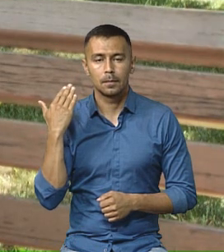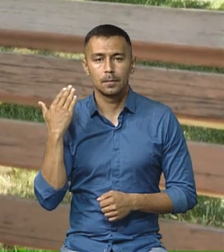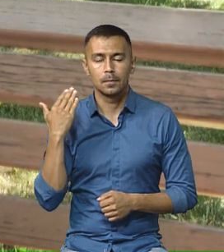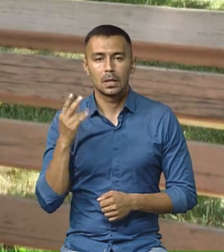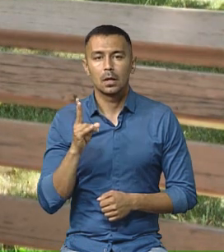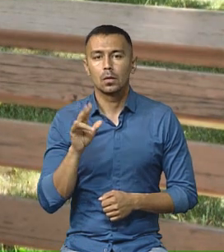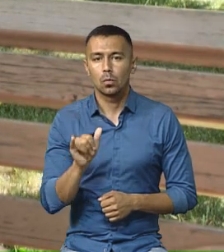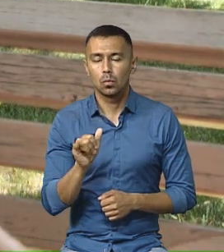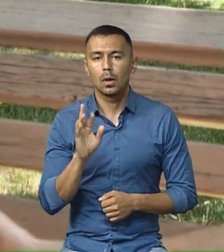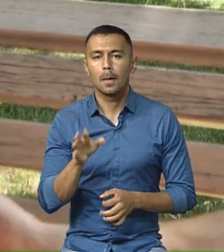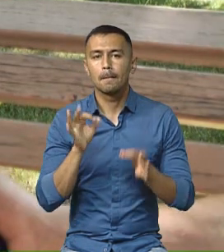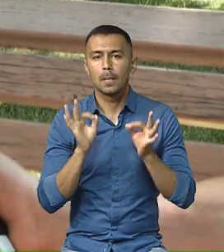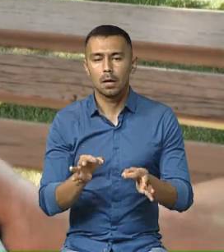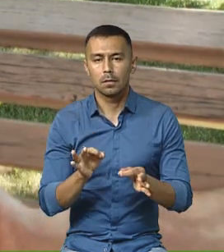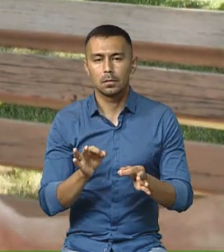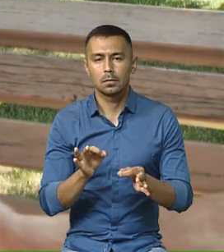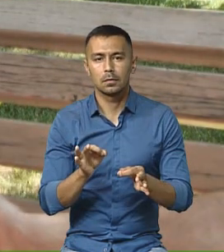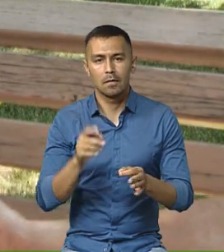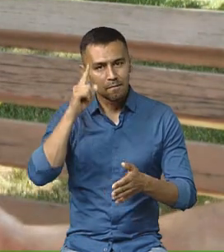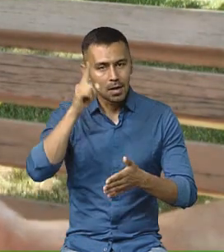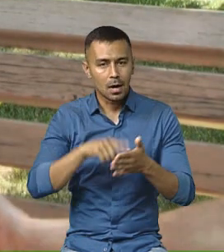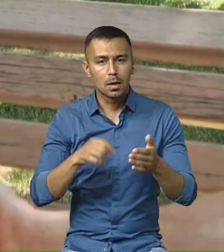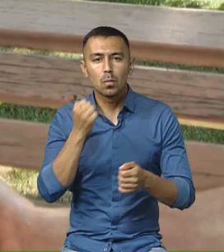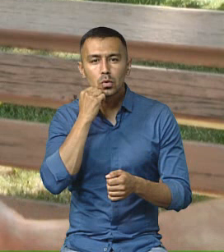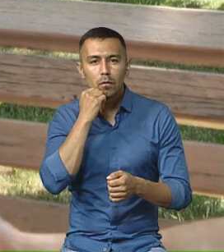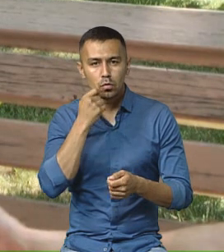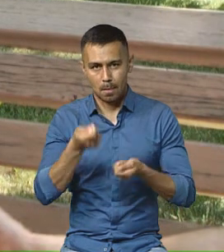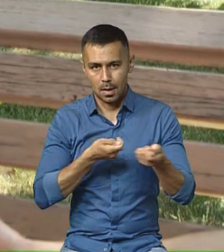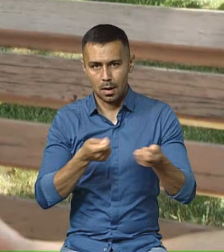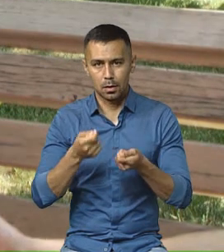ну, як правило, прихожани Московського патріархату з промитими мозгами,